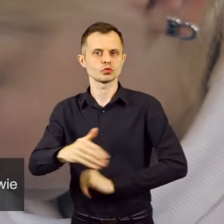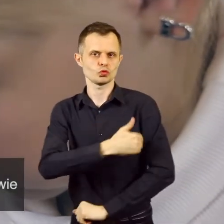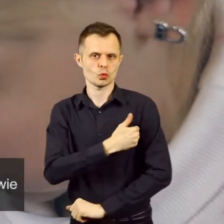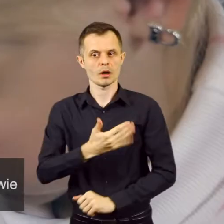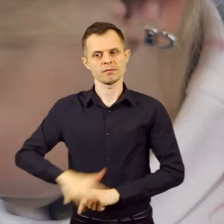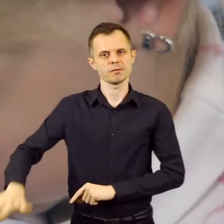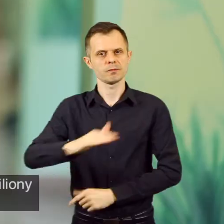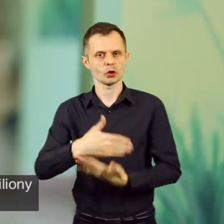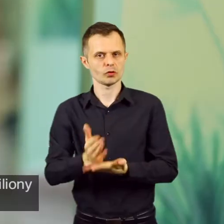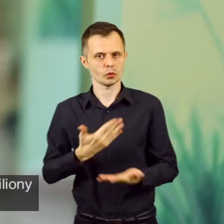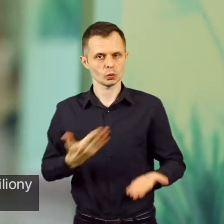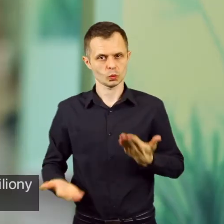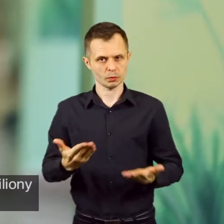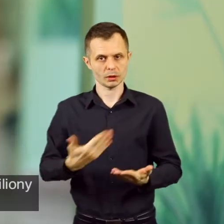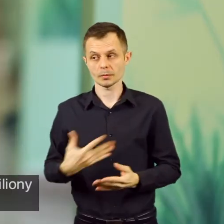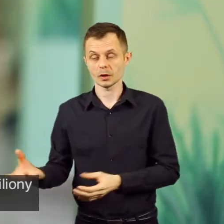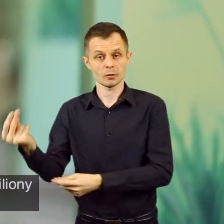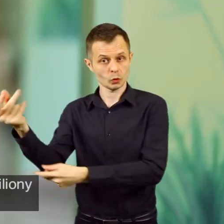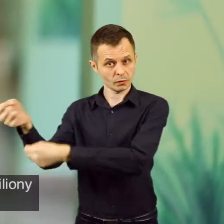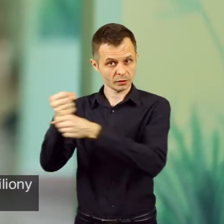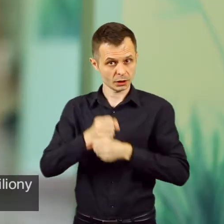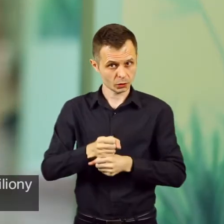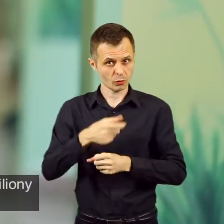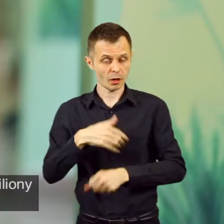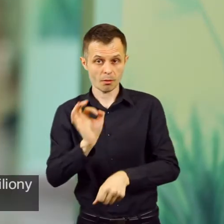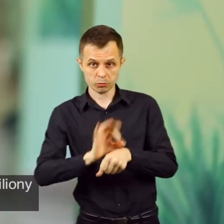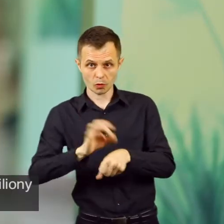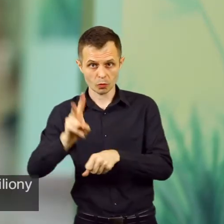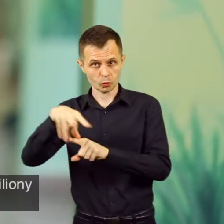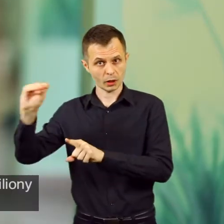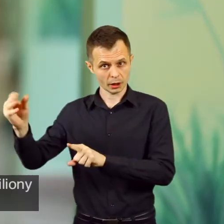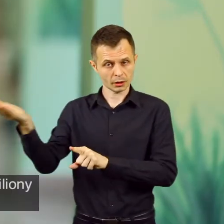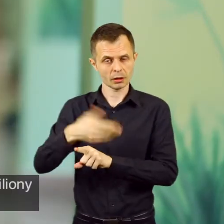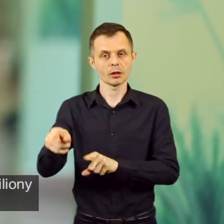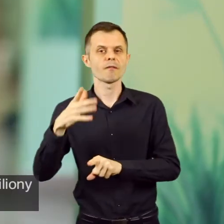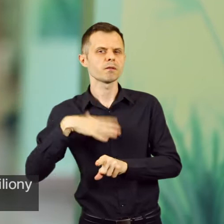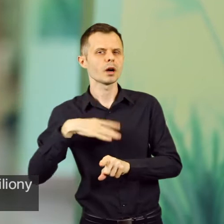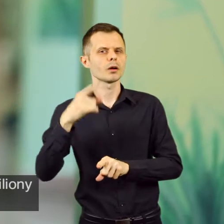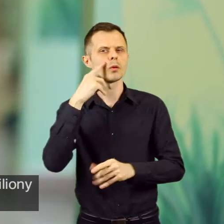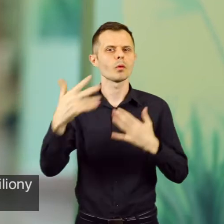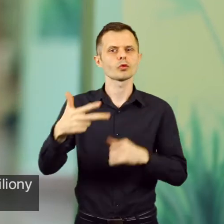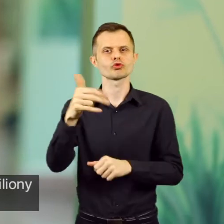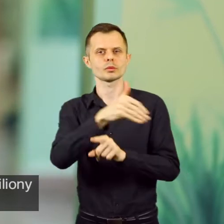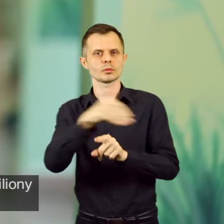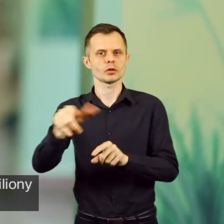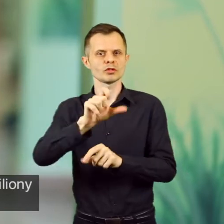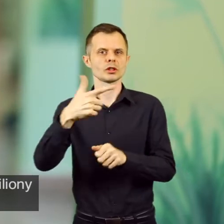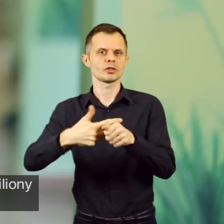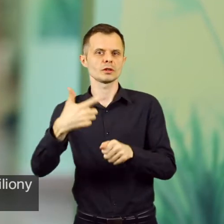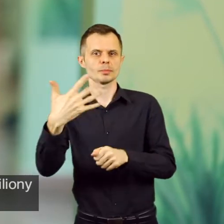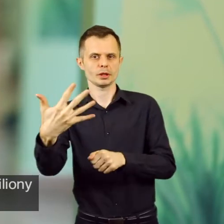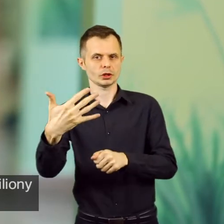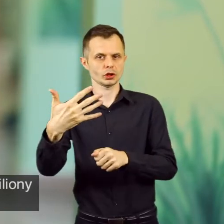województwie lubelskim. Dofinansowanie projektu badawczego z Unii Europejskiej wynosi ponad 3